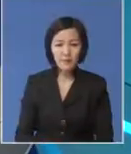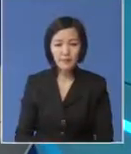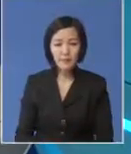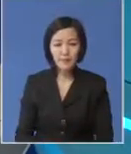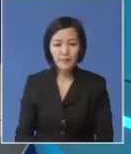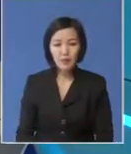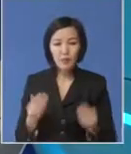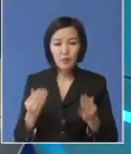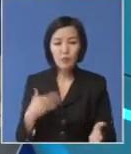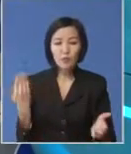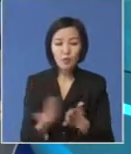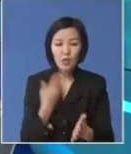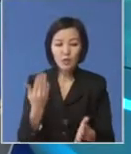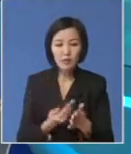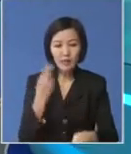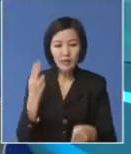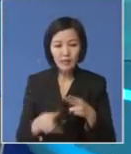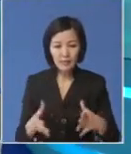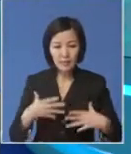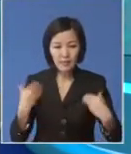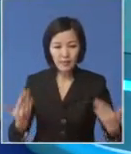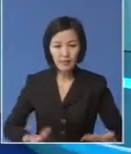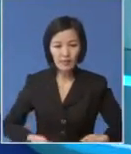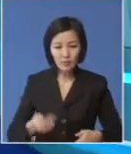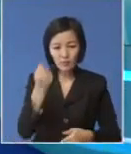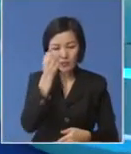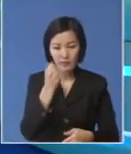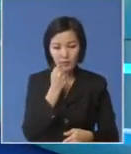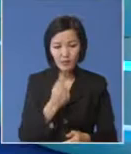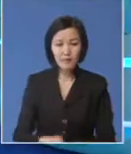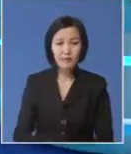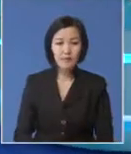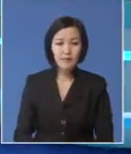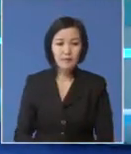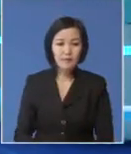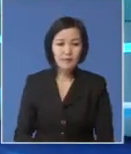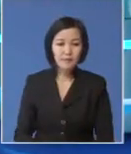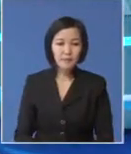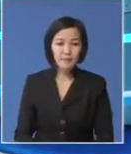Сенбілік жаңалықтар рет осындай болды. Назарларыңызға рахмет. Аман сау болыңыздар.